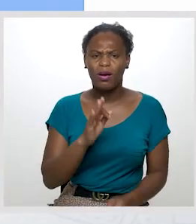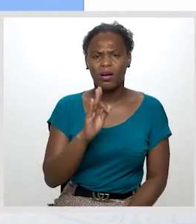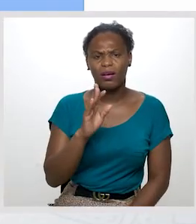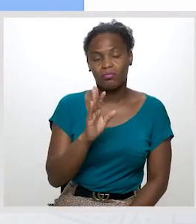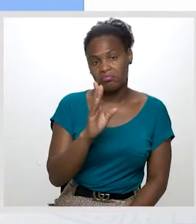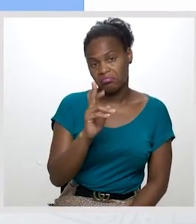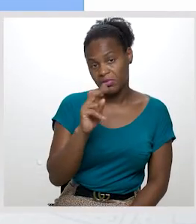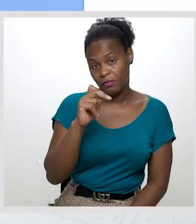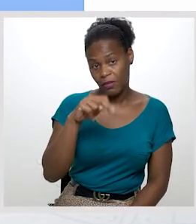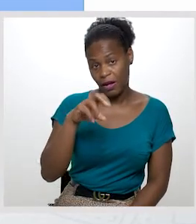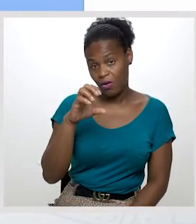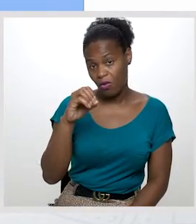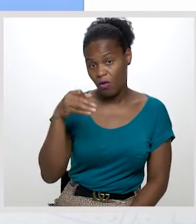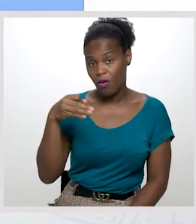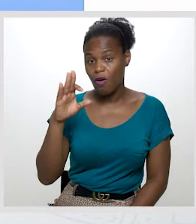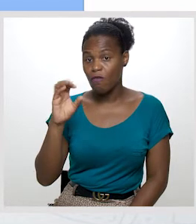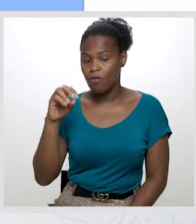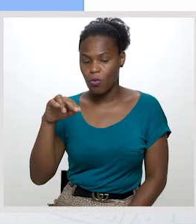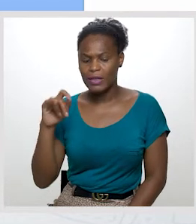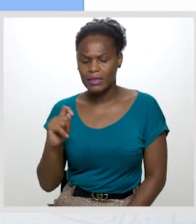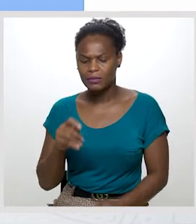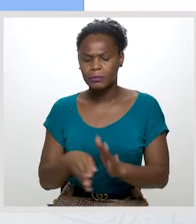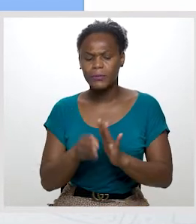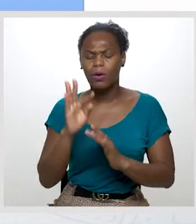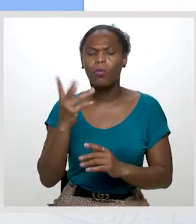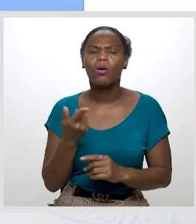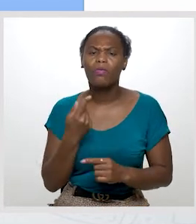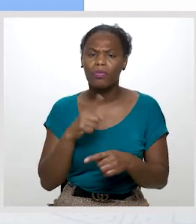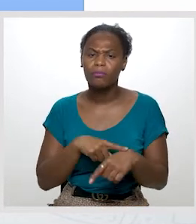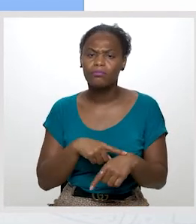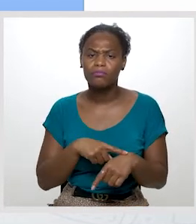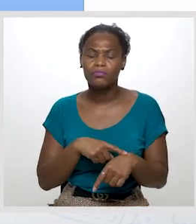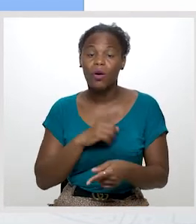Qu'est-ce que c'est la francophonie? On part combien de temps?